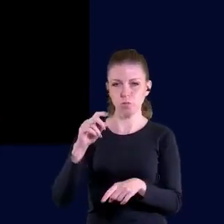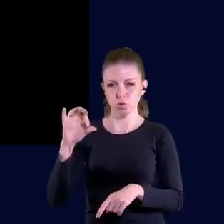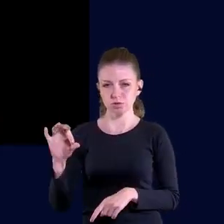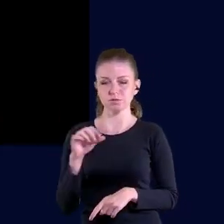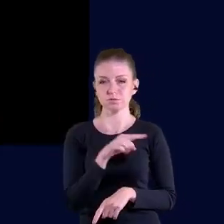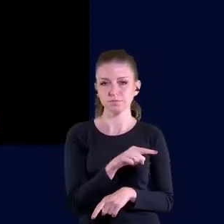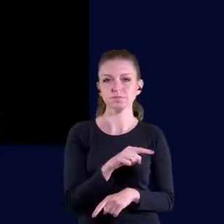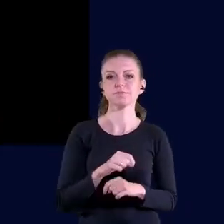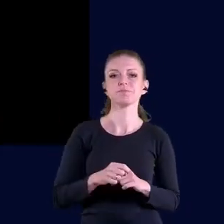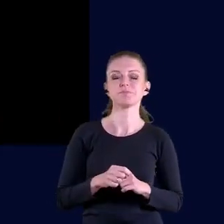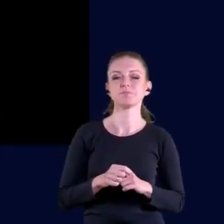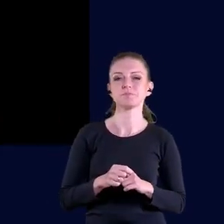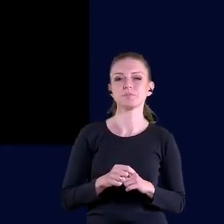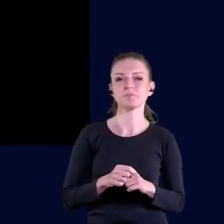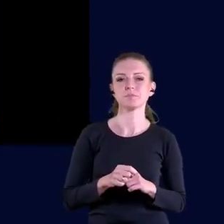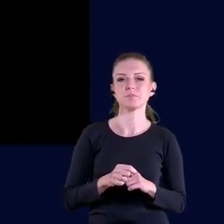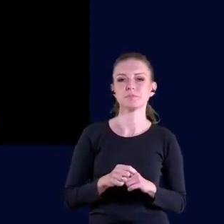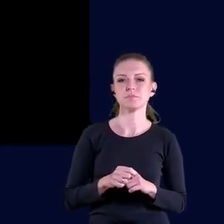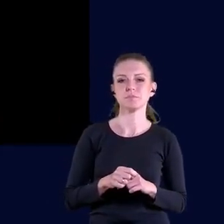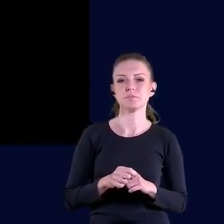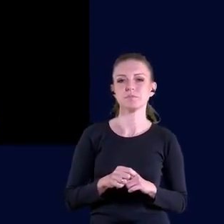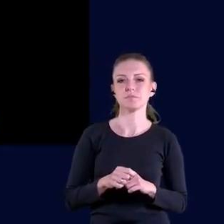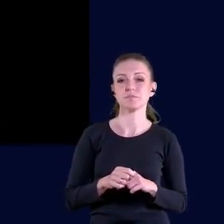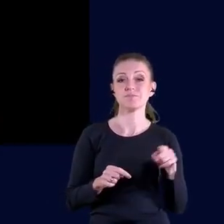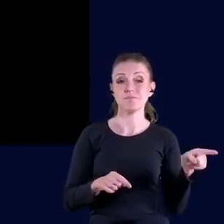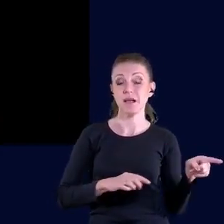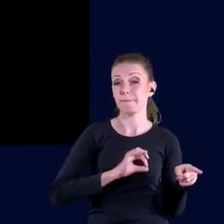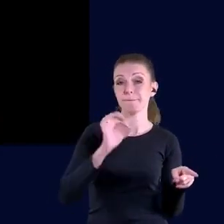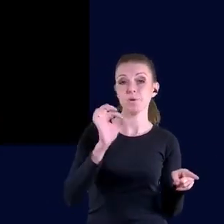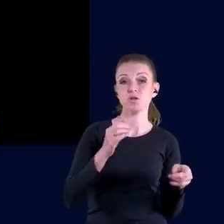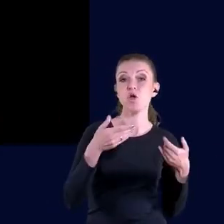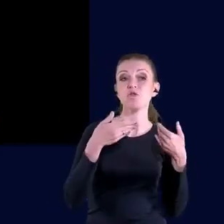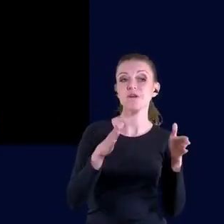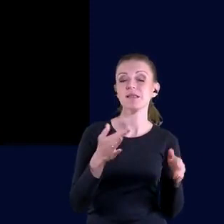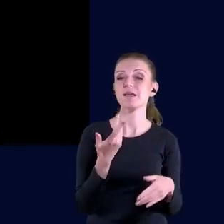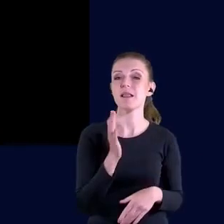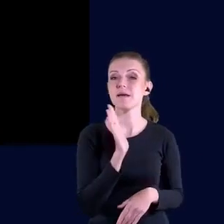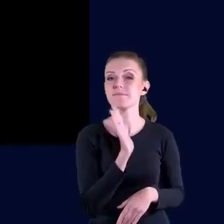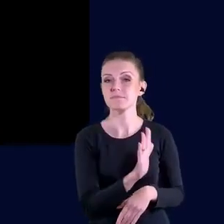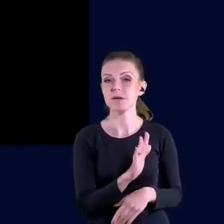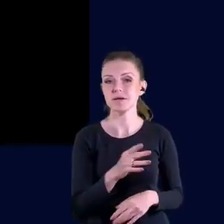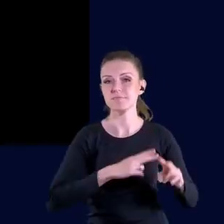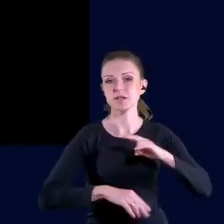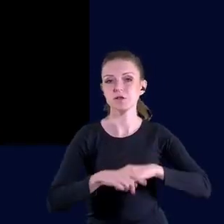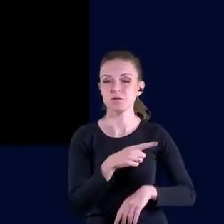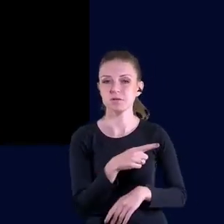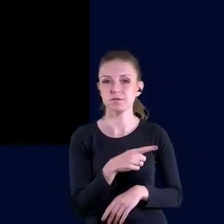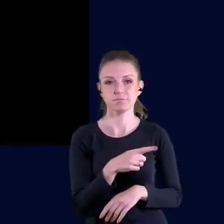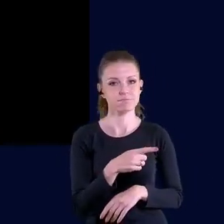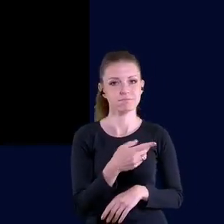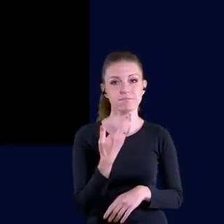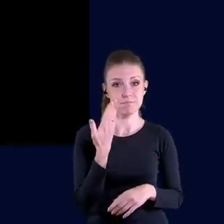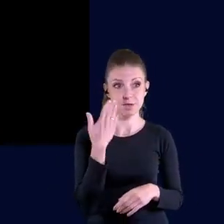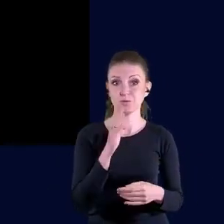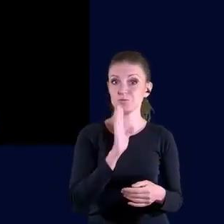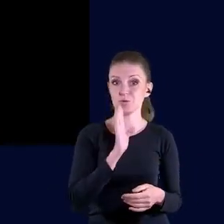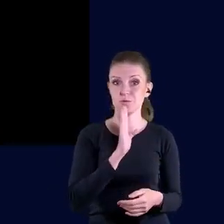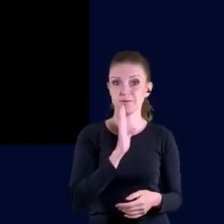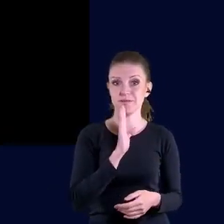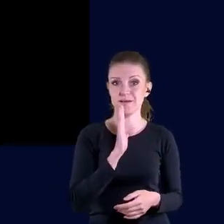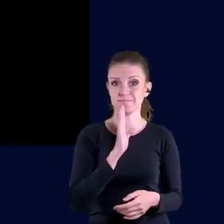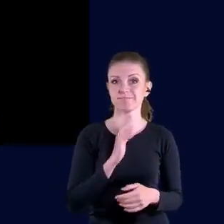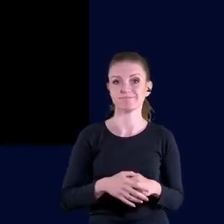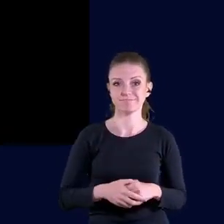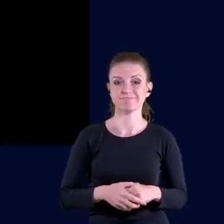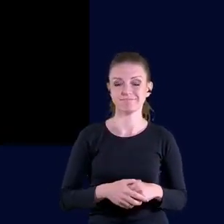pamiętam i ten odsetek otwartych artykułów jest jest bardzo bardzo podobny u nas